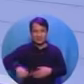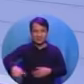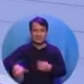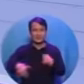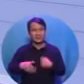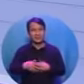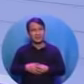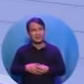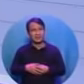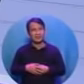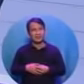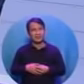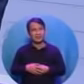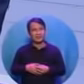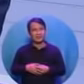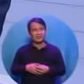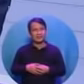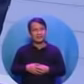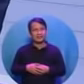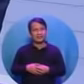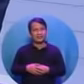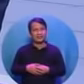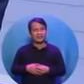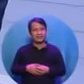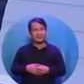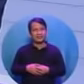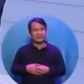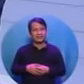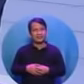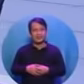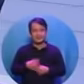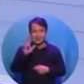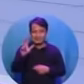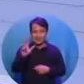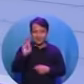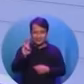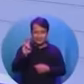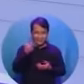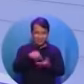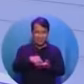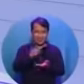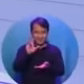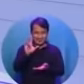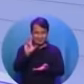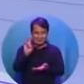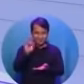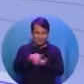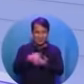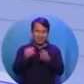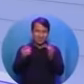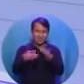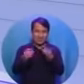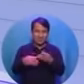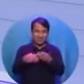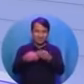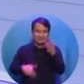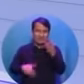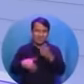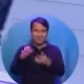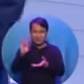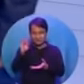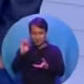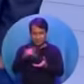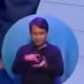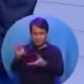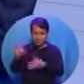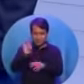Anong pinapakita mo? Okay. Pinapakita mo maraming comments. 37,000 comments. Okay. Sige. Ma'am, out of 37,000 comments, kayo